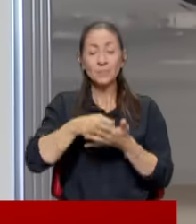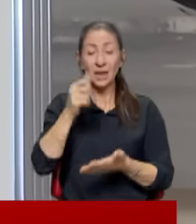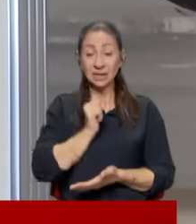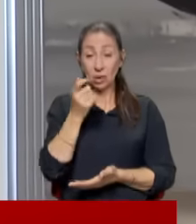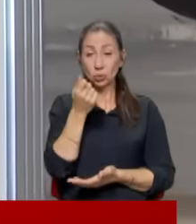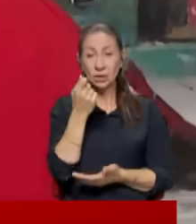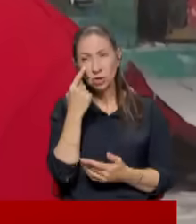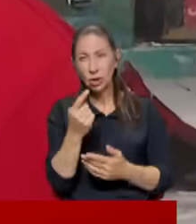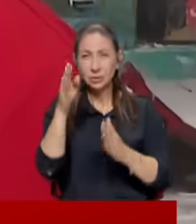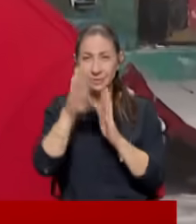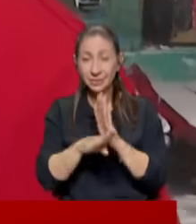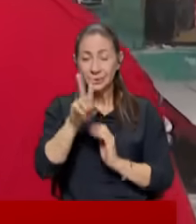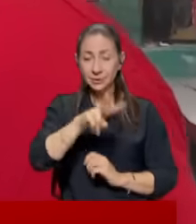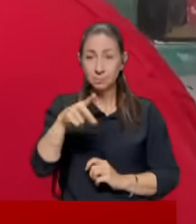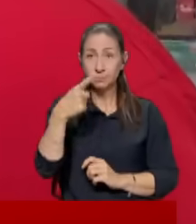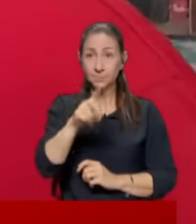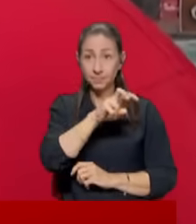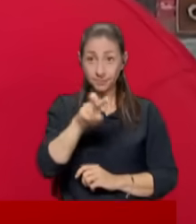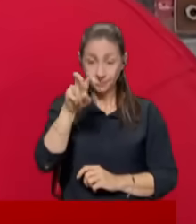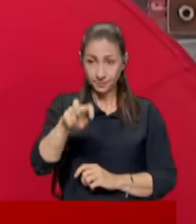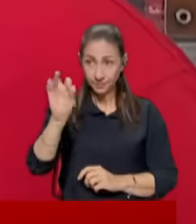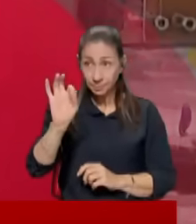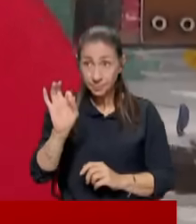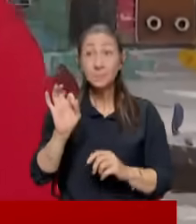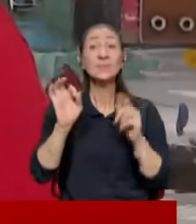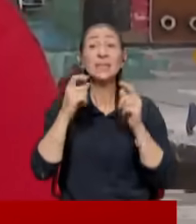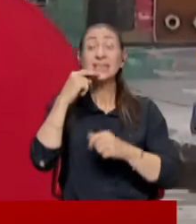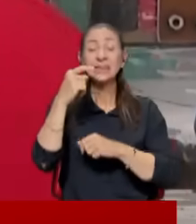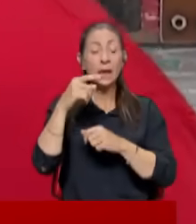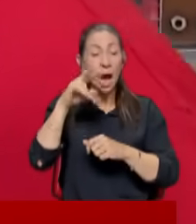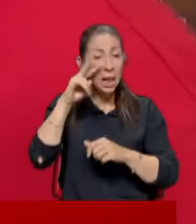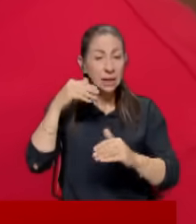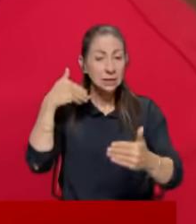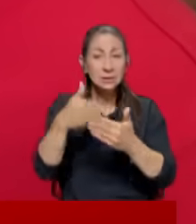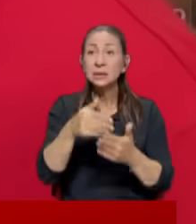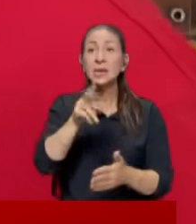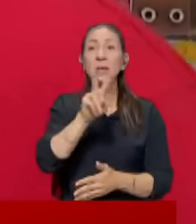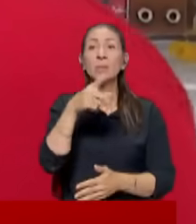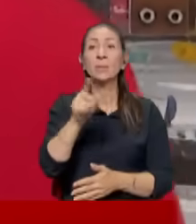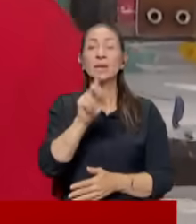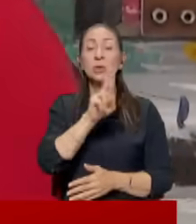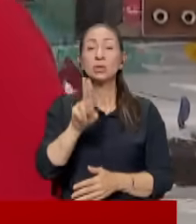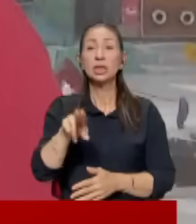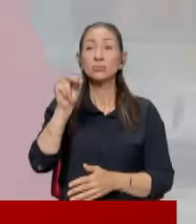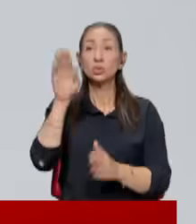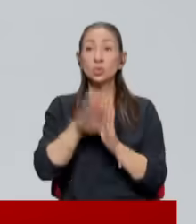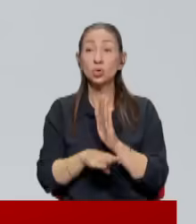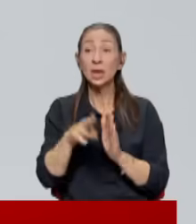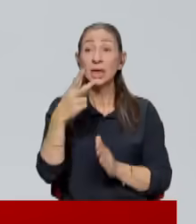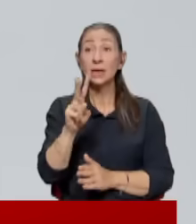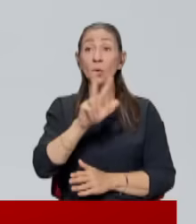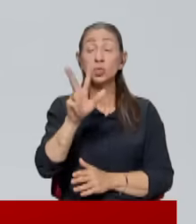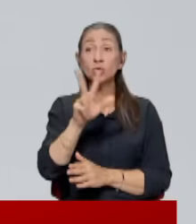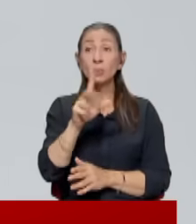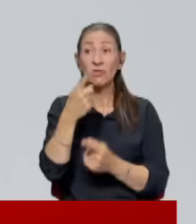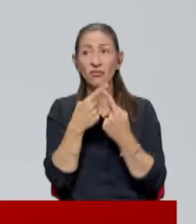asgari ücret istisnası düştükten sonra 22.880 lirayken yılın sonunda 20.770 liraya kadar düşüyor. 2030